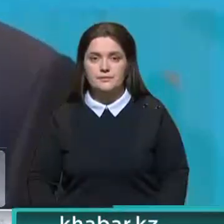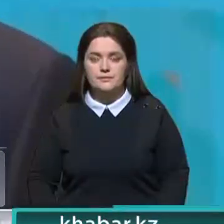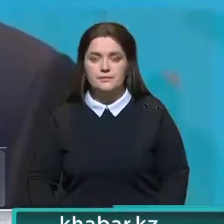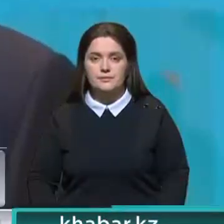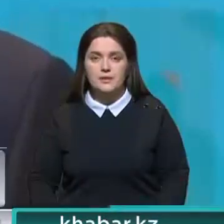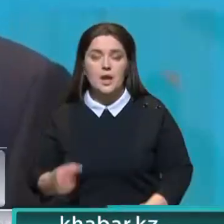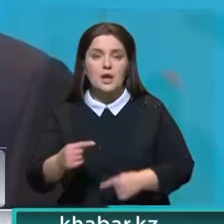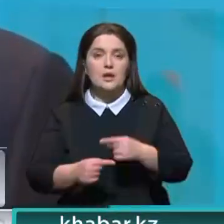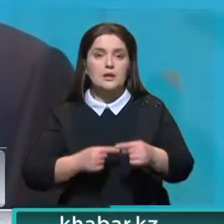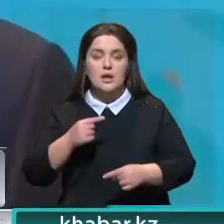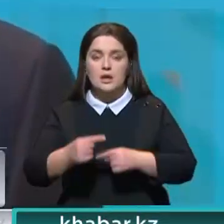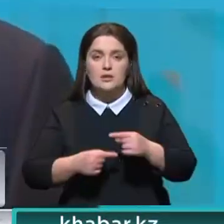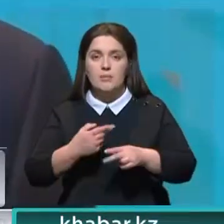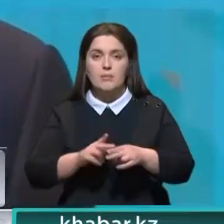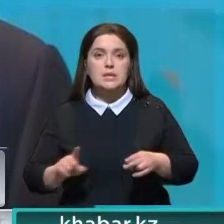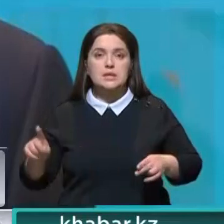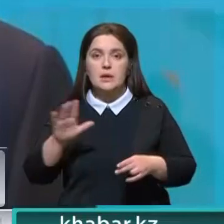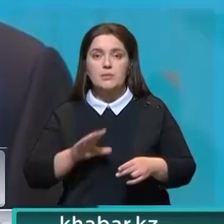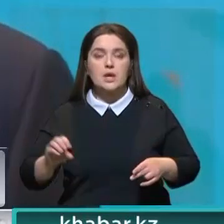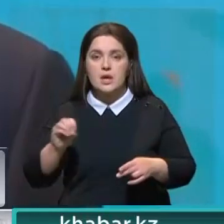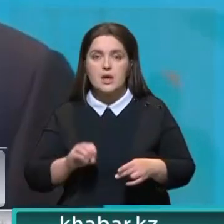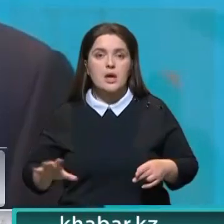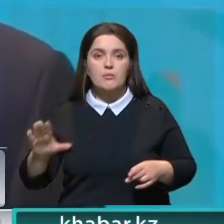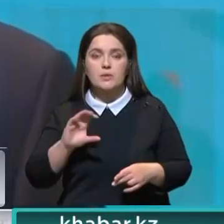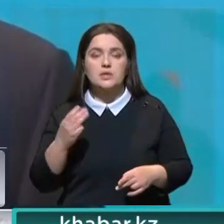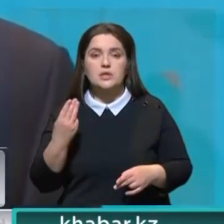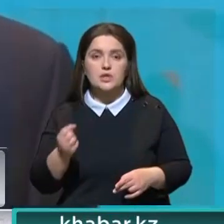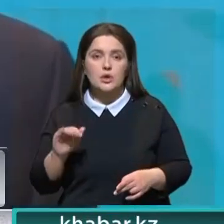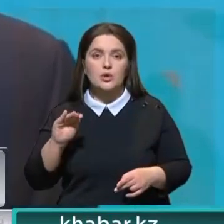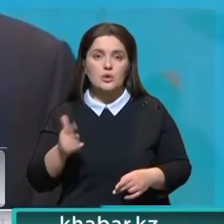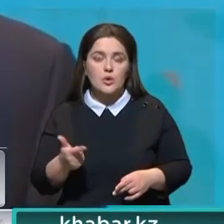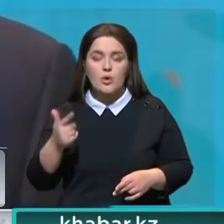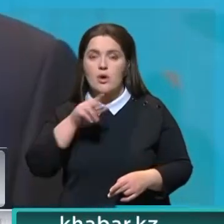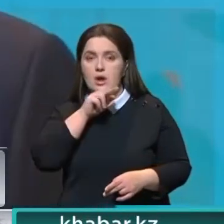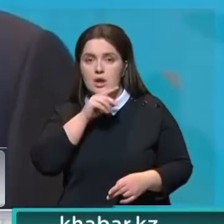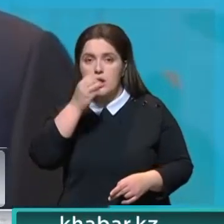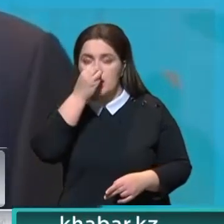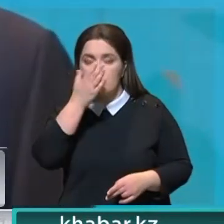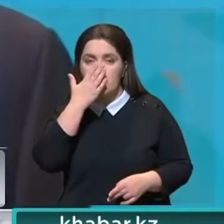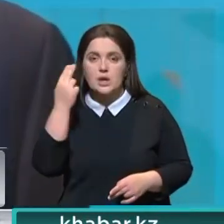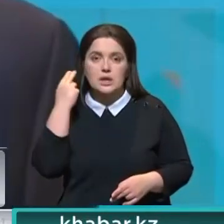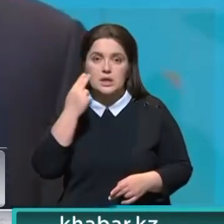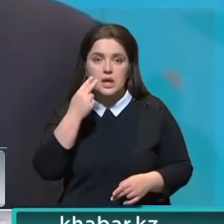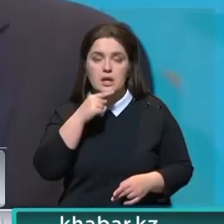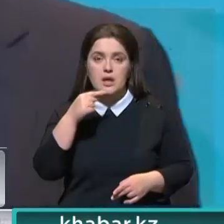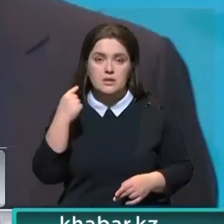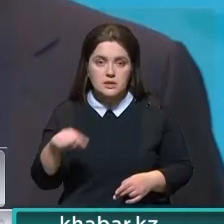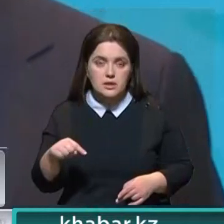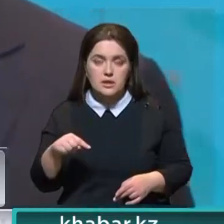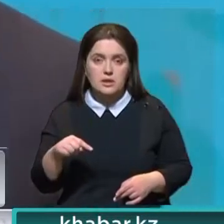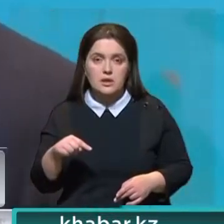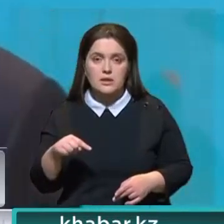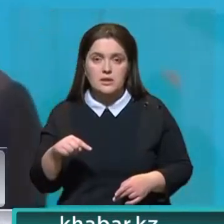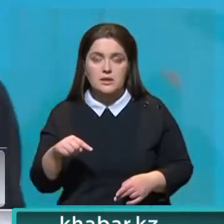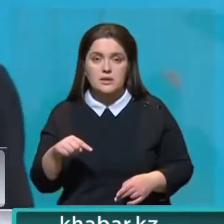Традиционно за страны Западной Европы, США, Южная Корея, Япония, Китай, Россия – это наша десятка, которая